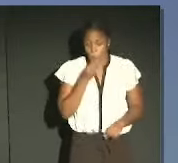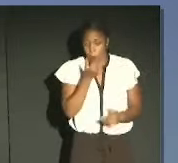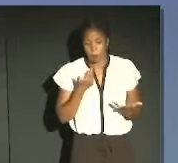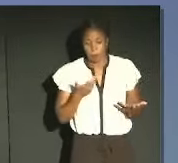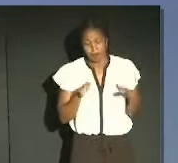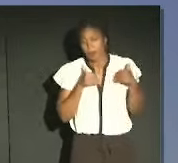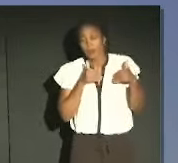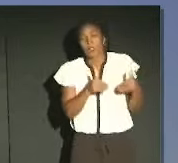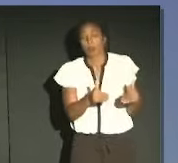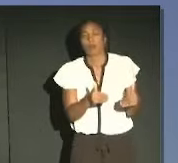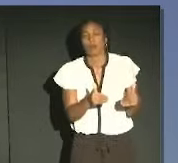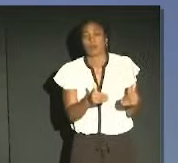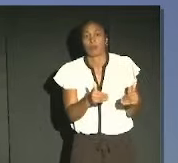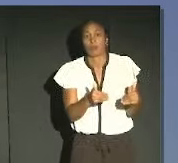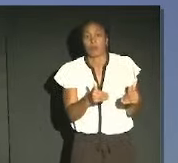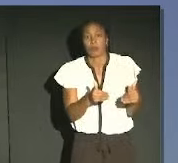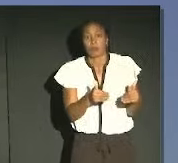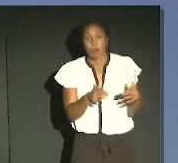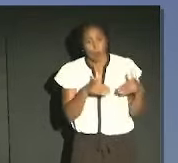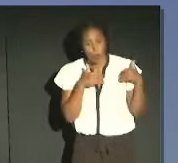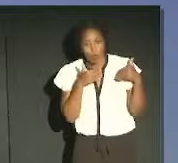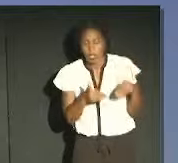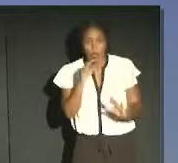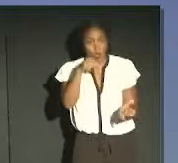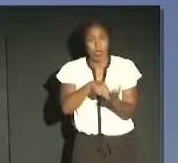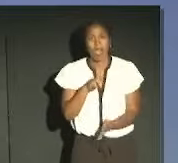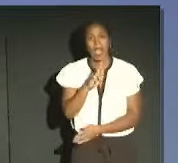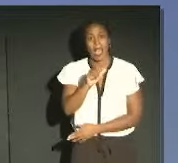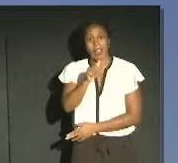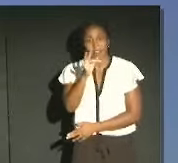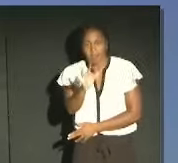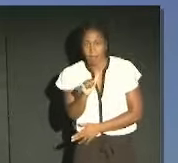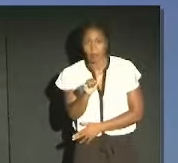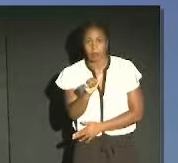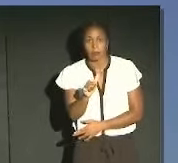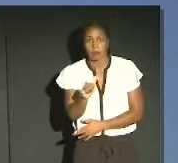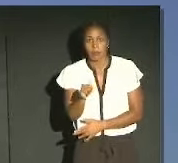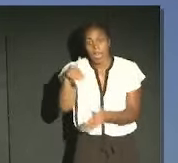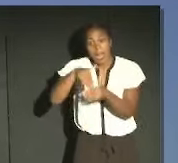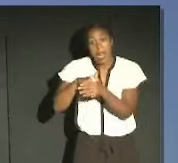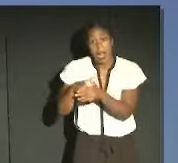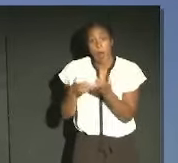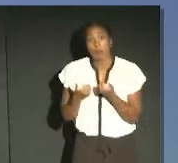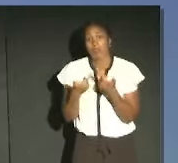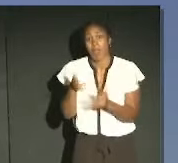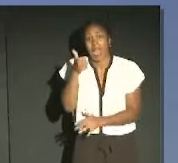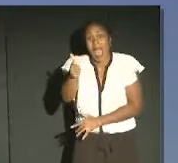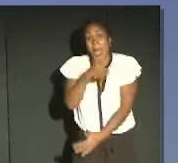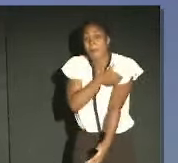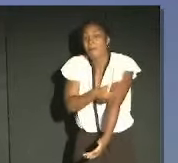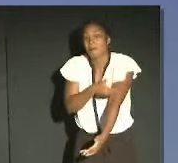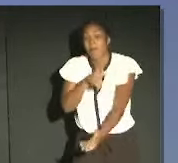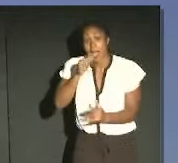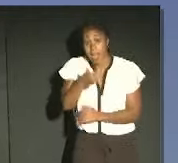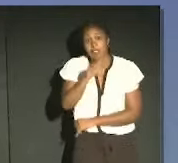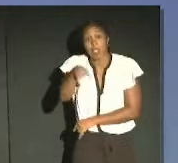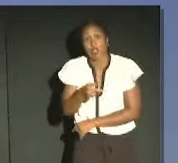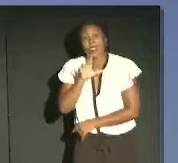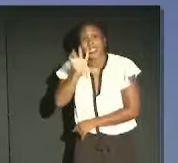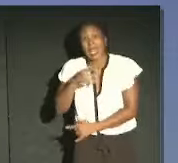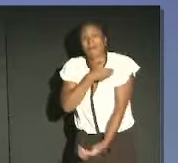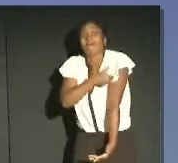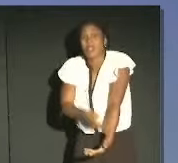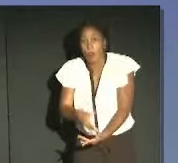renonce pas faire des opérations sur Rafa où sont bloqué 1,5 million de personnes de même